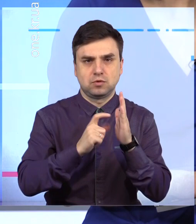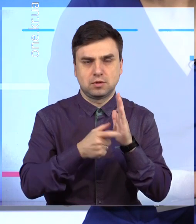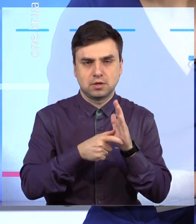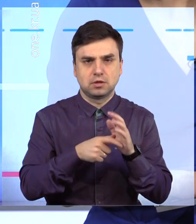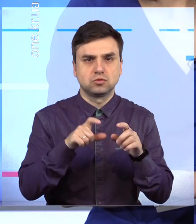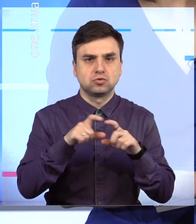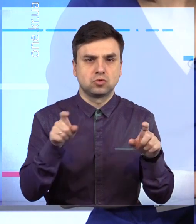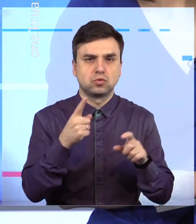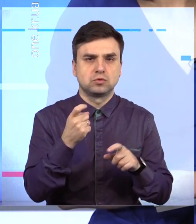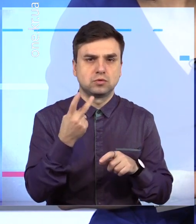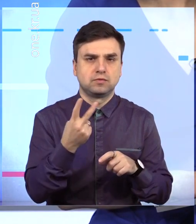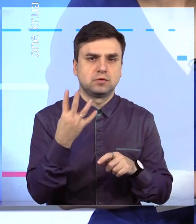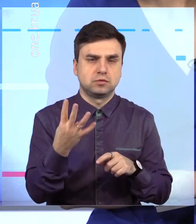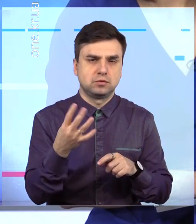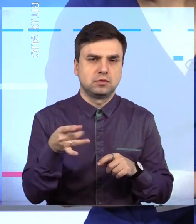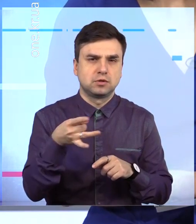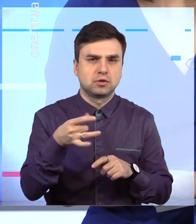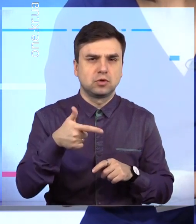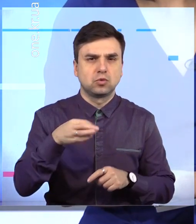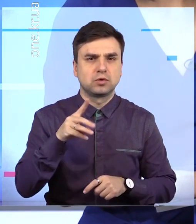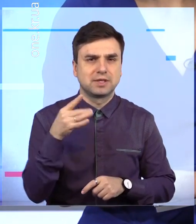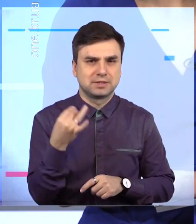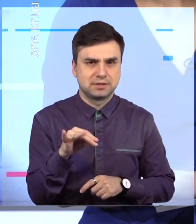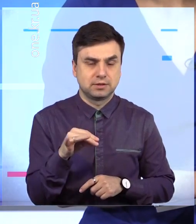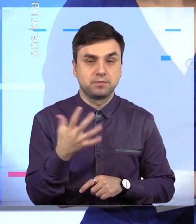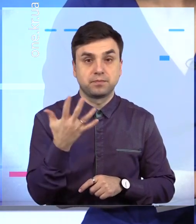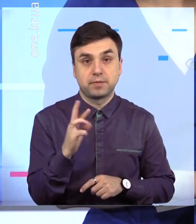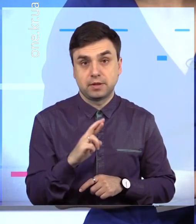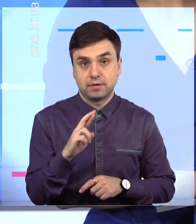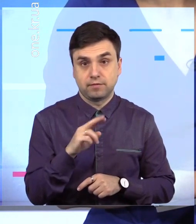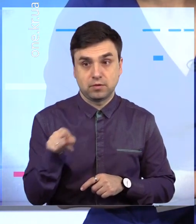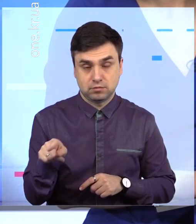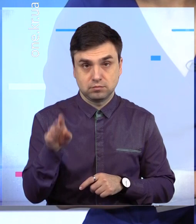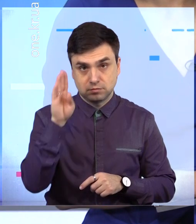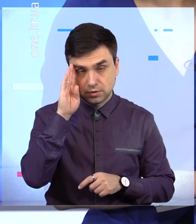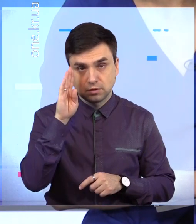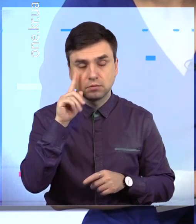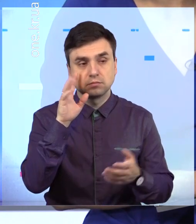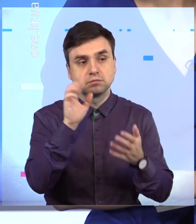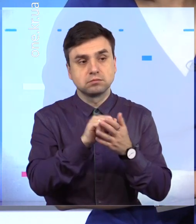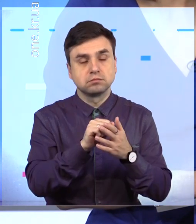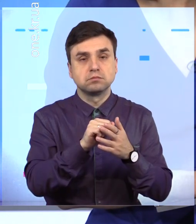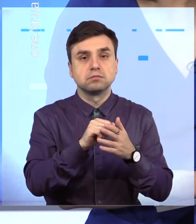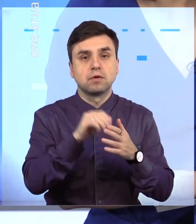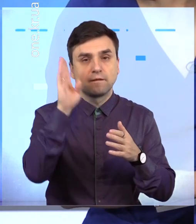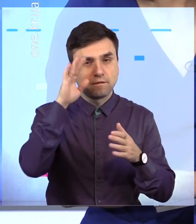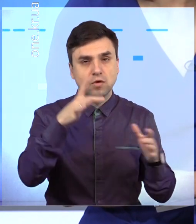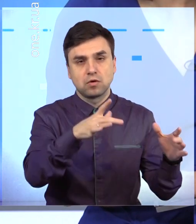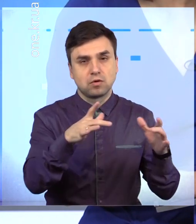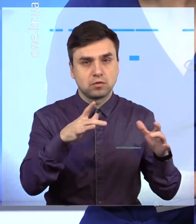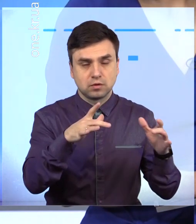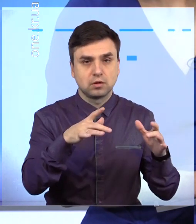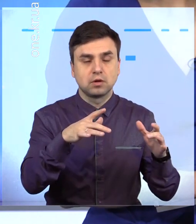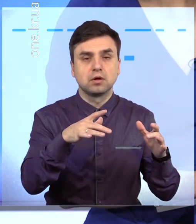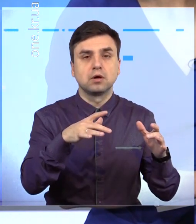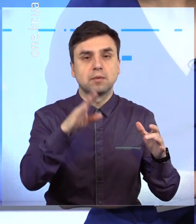номер 124, що на мікрорайоні Гірницький. 5 січня він разом із перехожим витягнув з водойми двох хлопчиків, які провалились